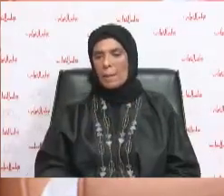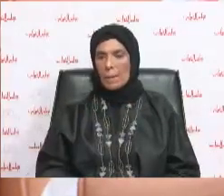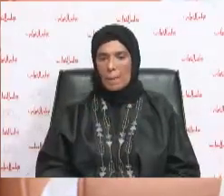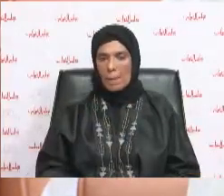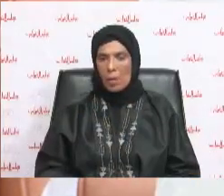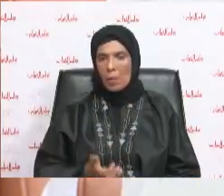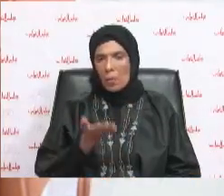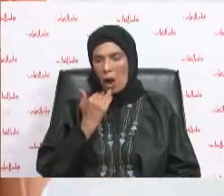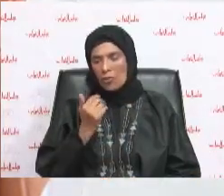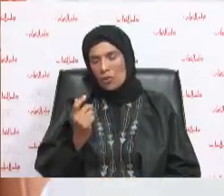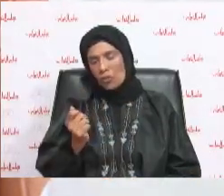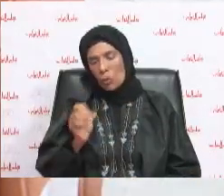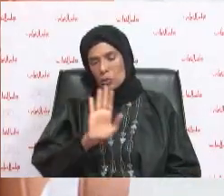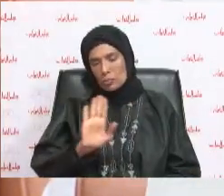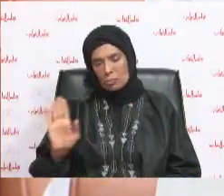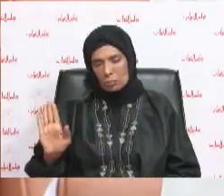بعجوزات في الميزانية العامة للدولة.